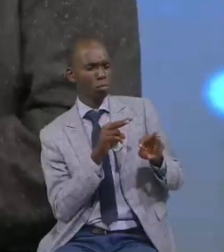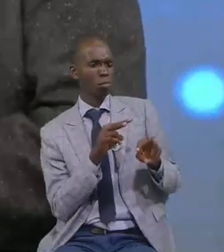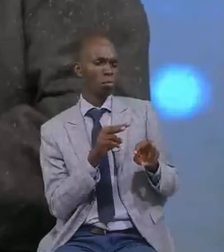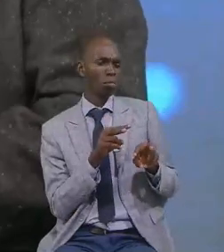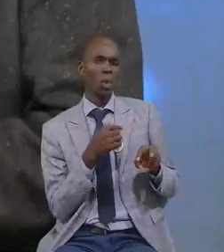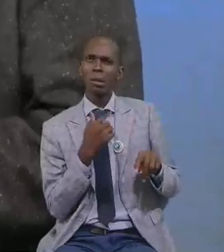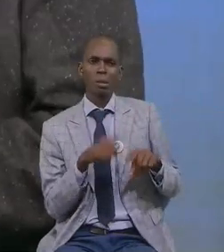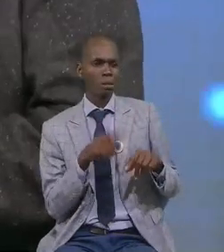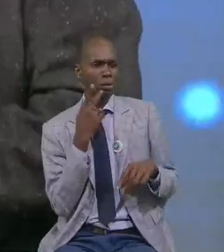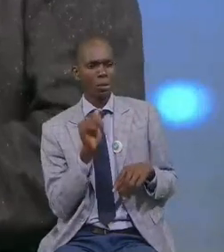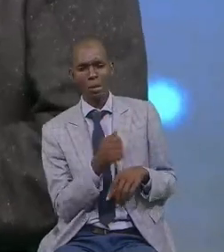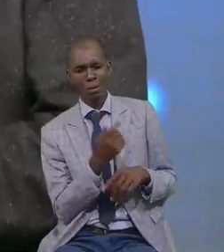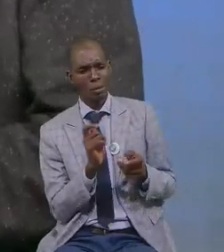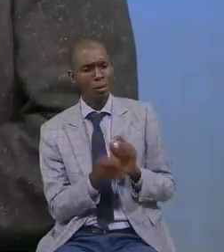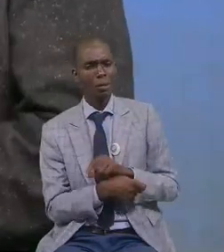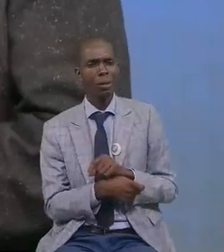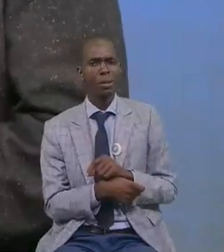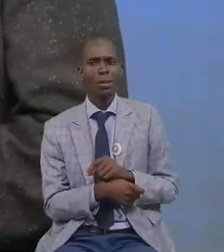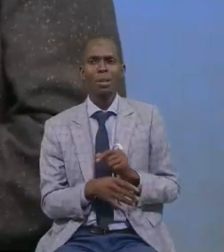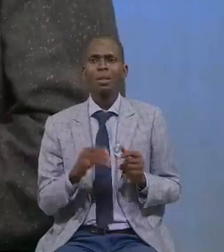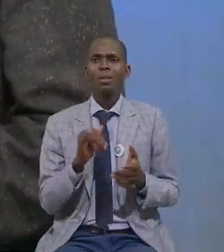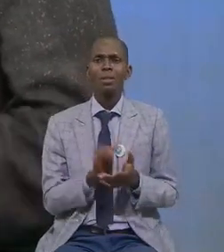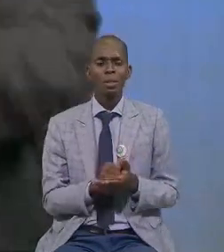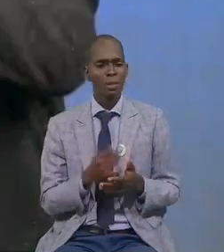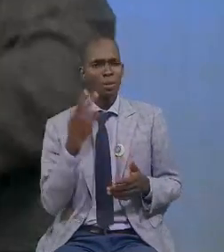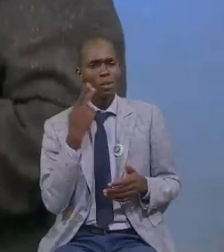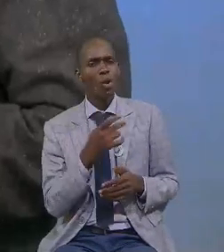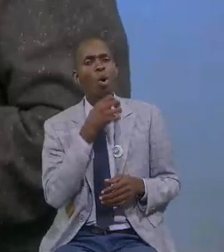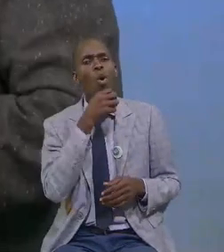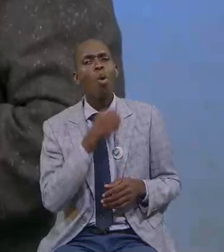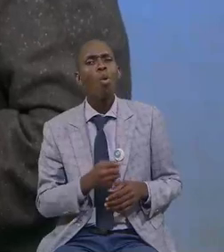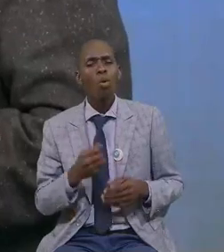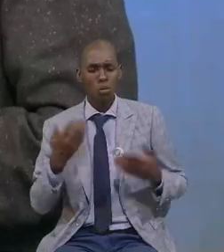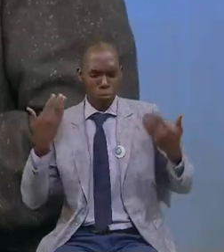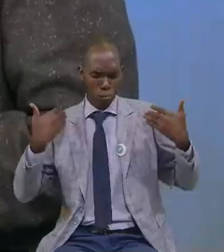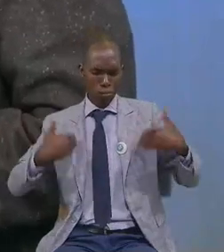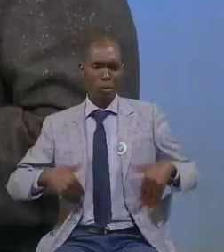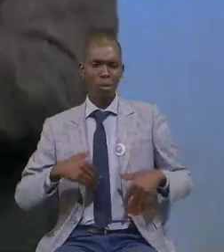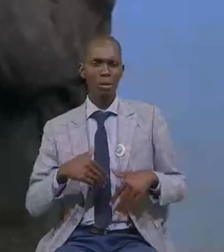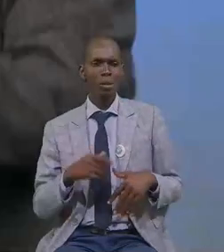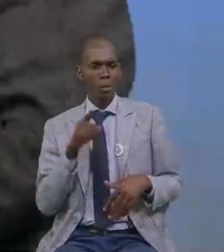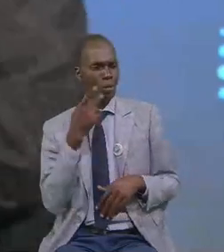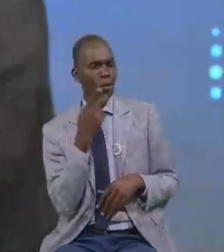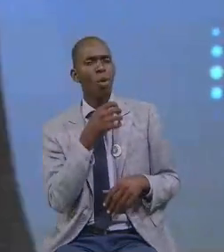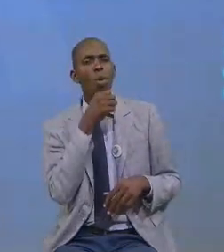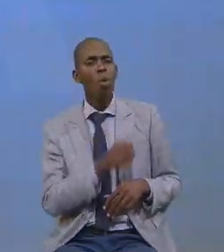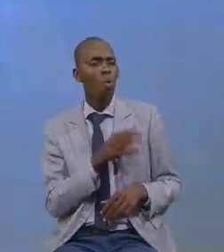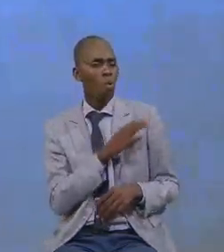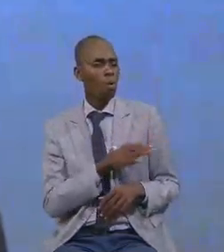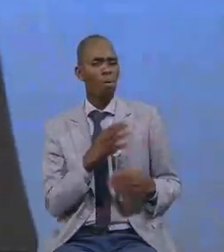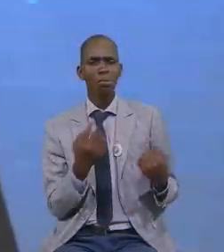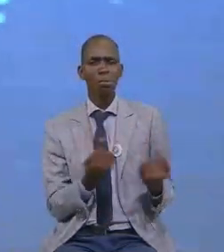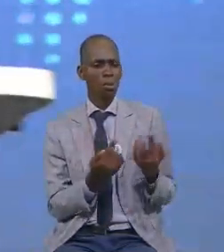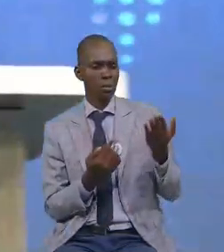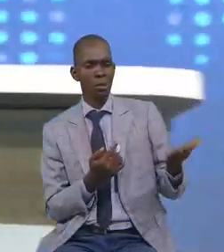de changement. Toujours l'ancien habillement, toujours l'ancien caractère,